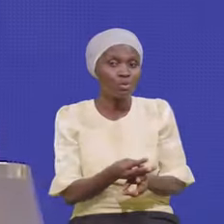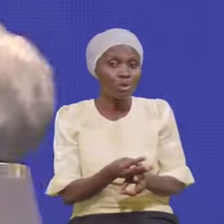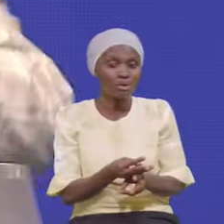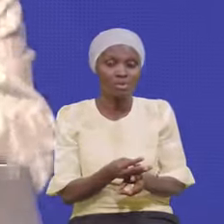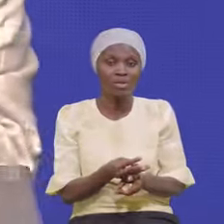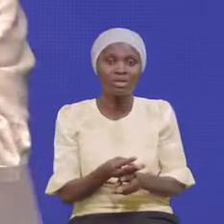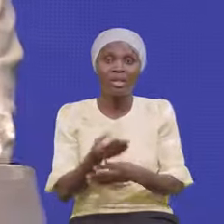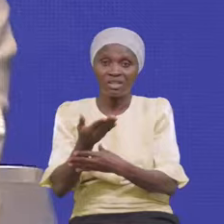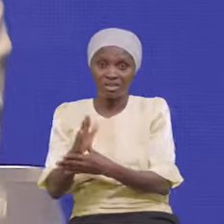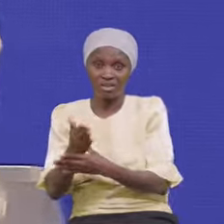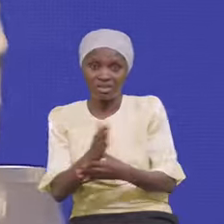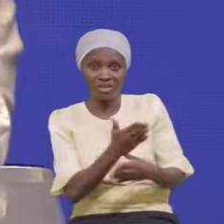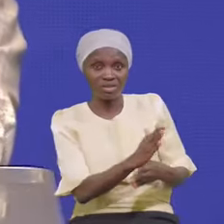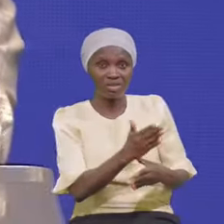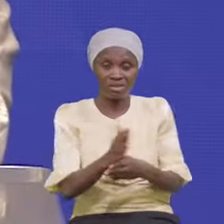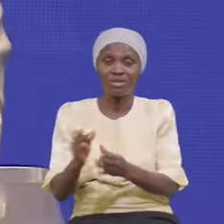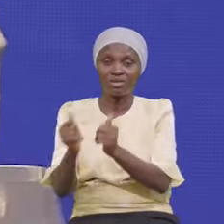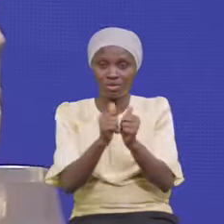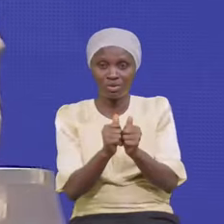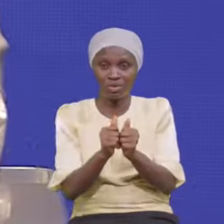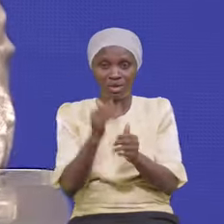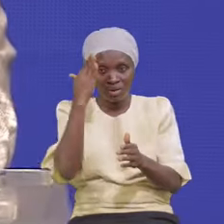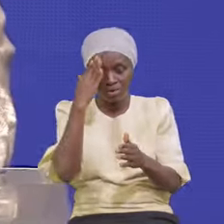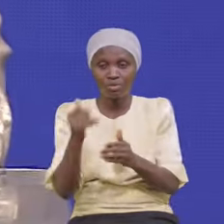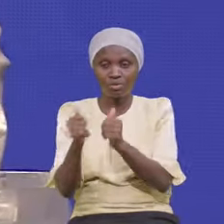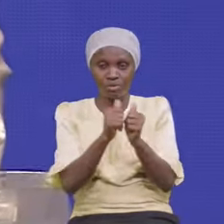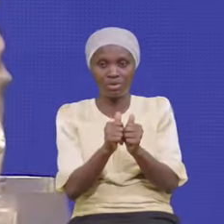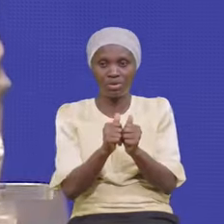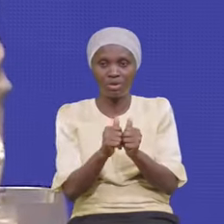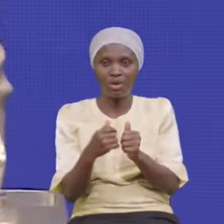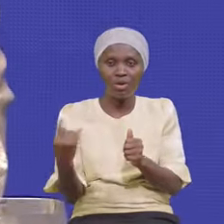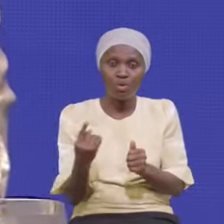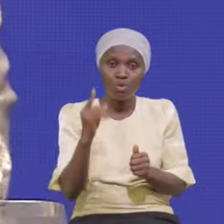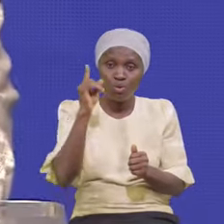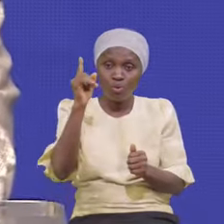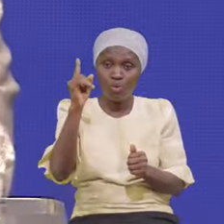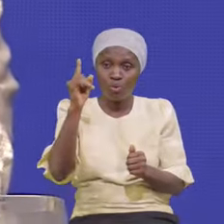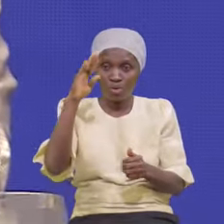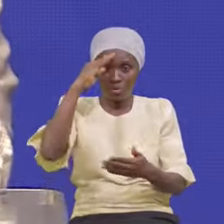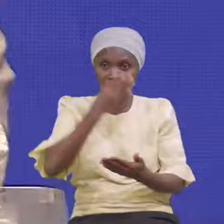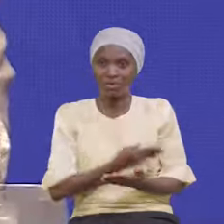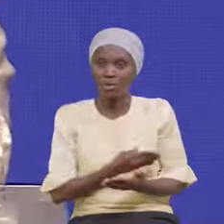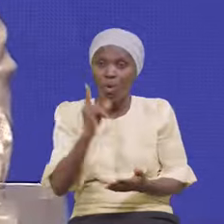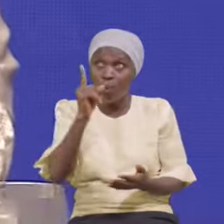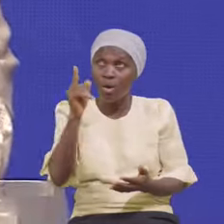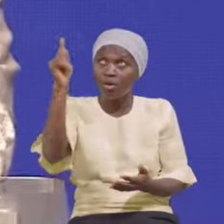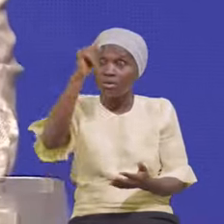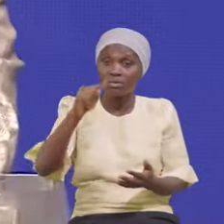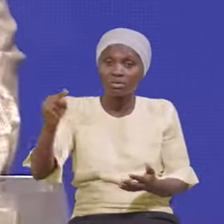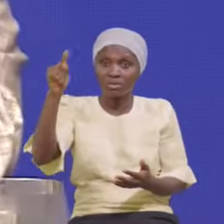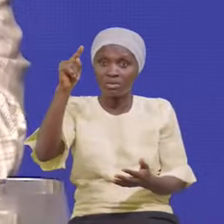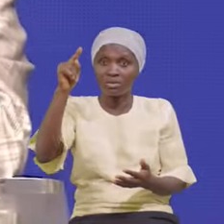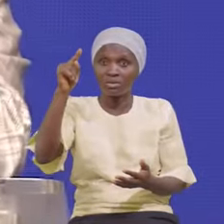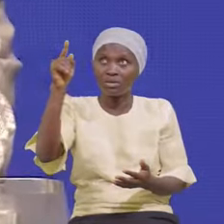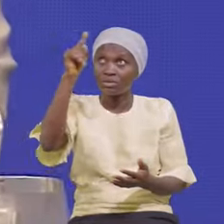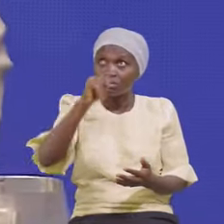together. సర్వలోకమునకు అందించబడవలసిన సంగతి ఇది. There's only one son. ఒకే కుమారుడు ఒకే సూర్యుడు ఉన్నాడు. S-U-N, son